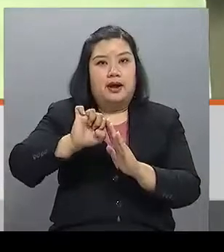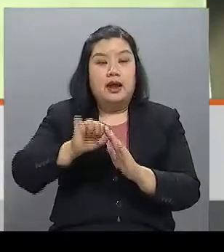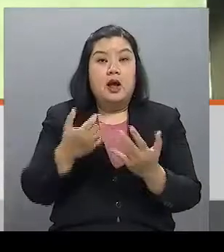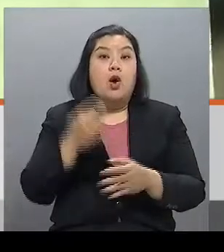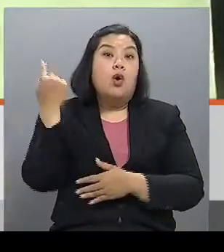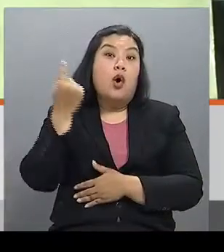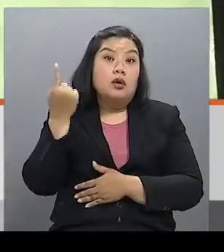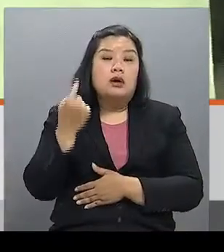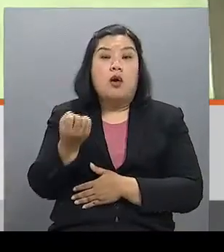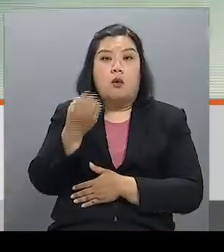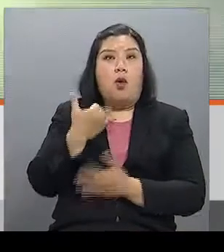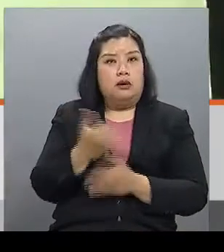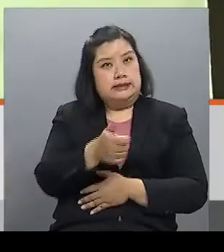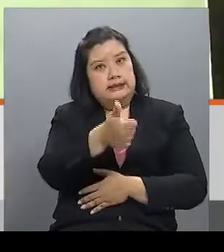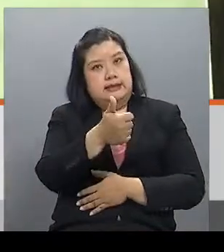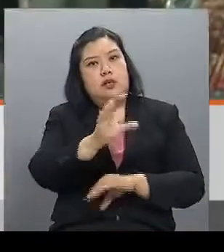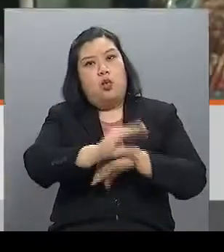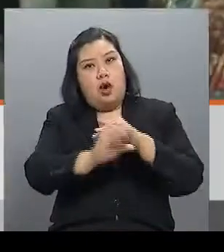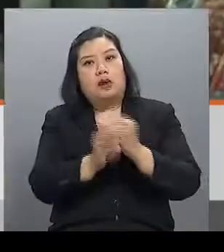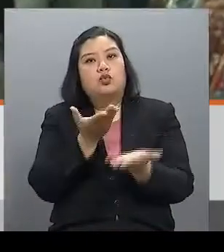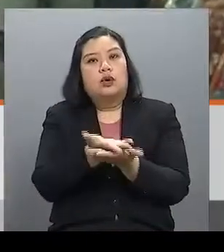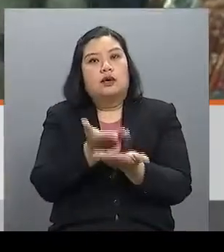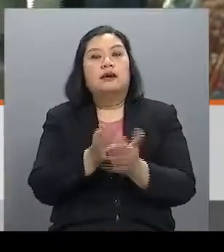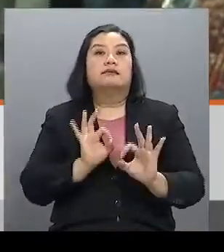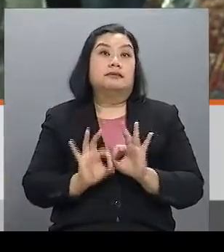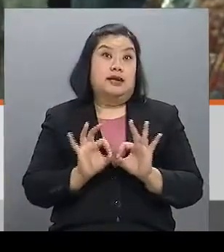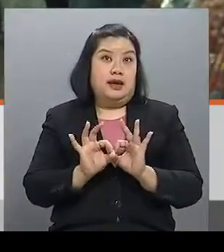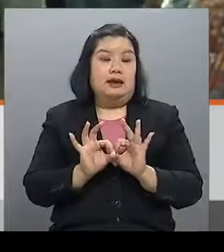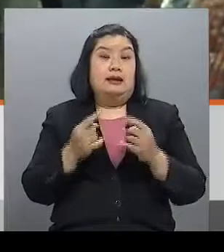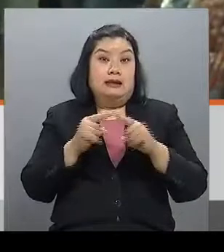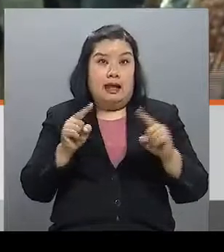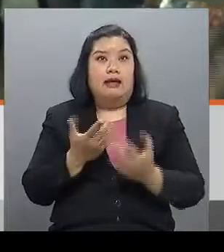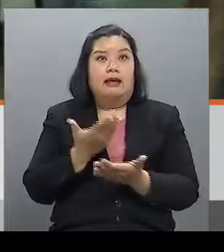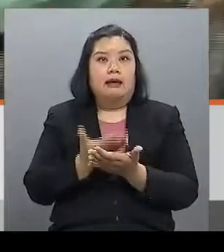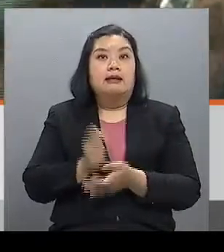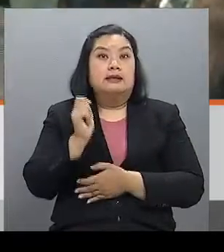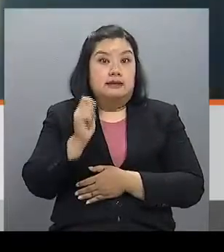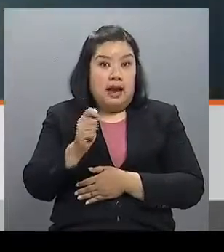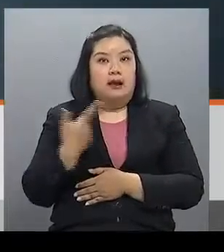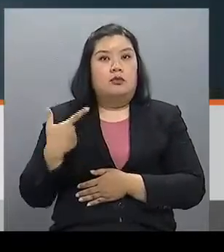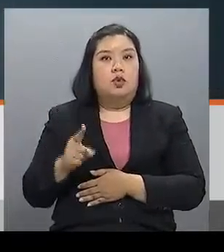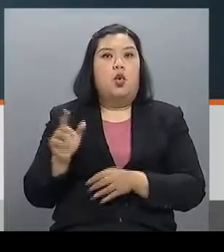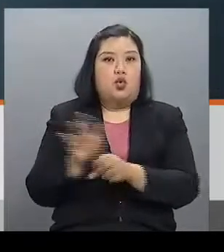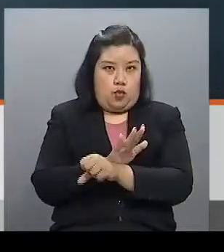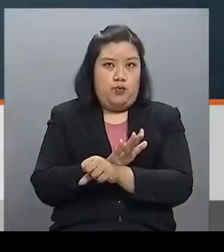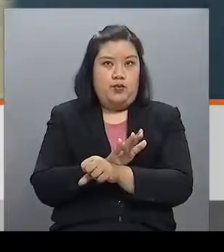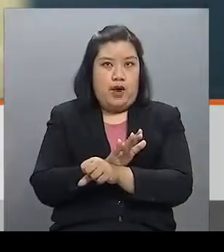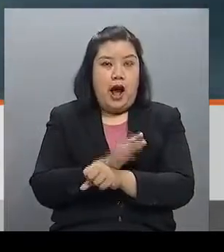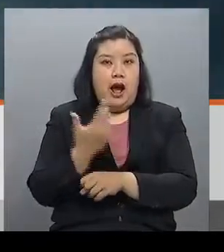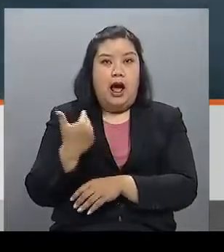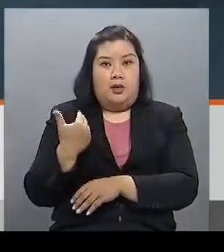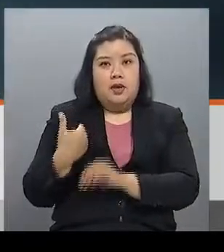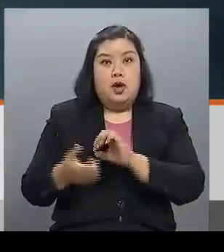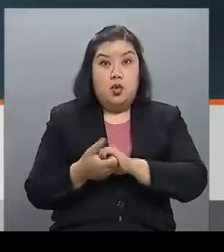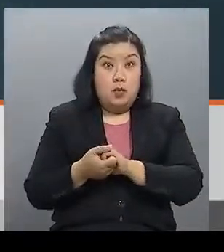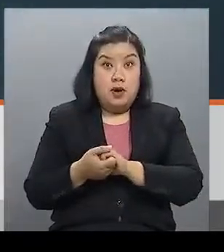การนี้ช่วยลดค่าใช้จ่ายโดยต้องวางแผนการจ่ายเงินให้ได้สิทธิประโยชน์เต็มที่ร่วมกับโครงการกระตุ้นการท่องเ